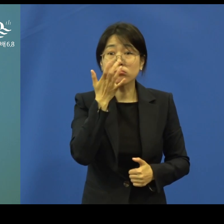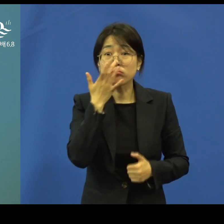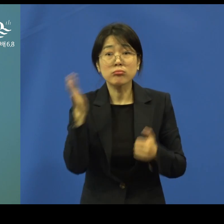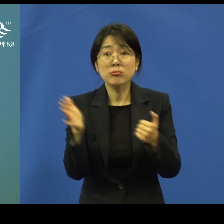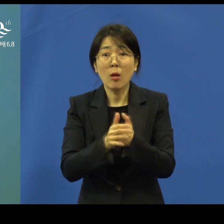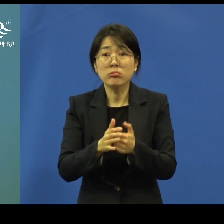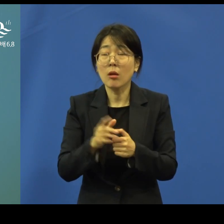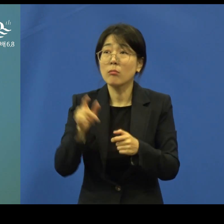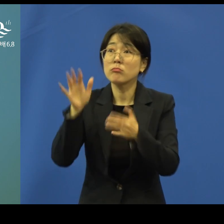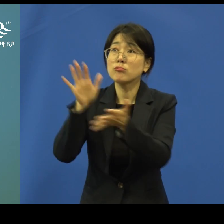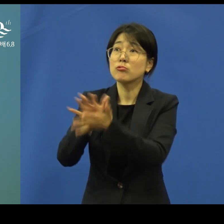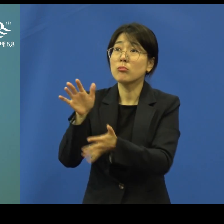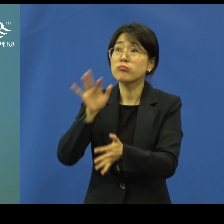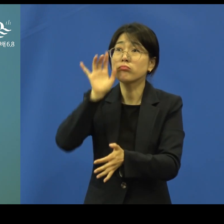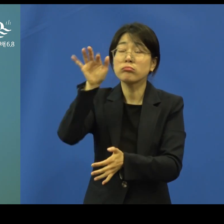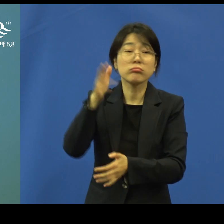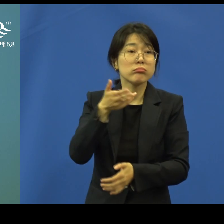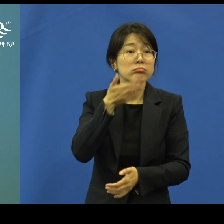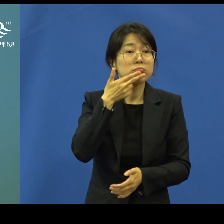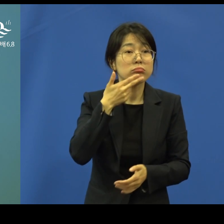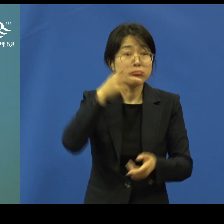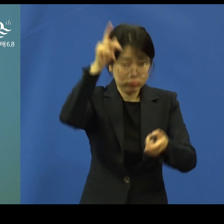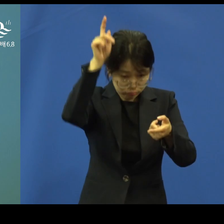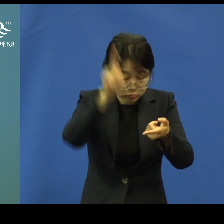하나님의 사랑을 체험해보고 한 적이 전혀 없어.